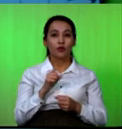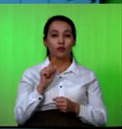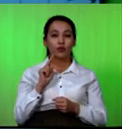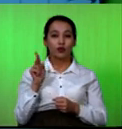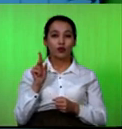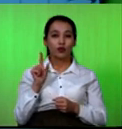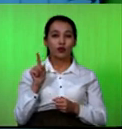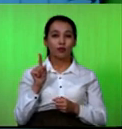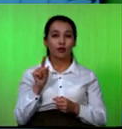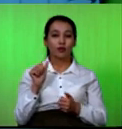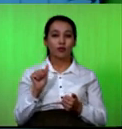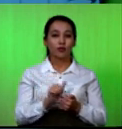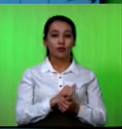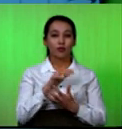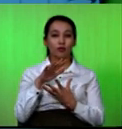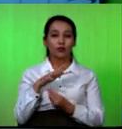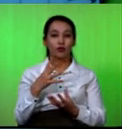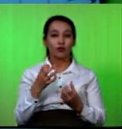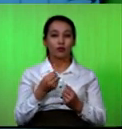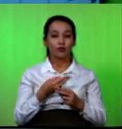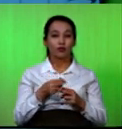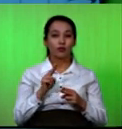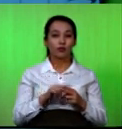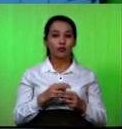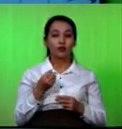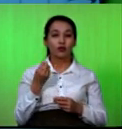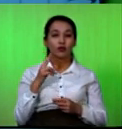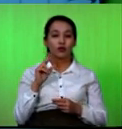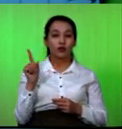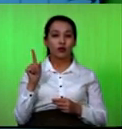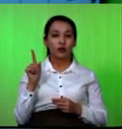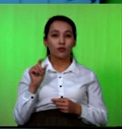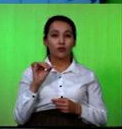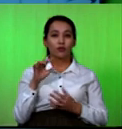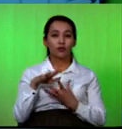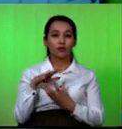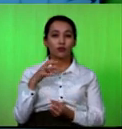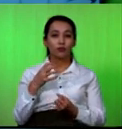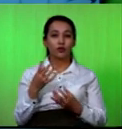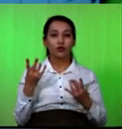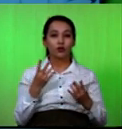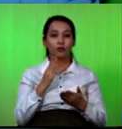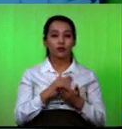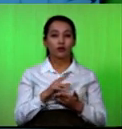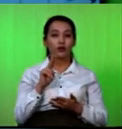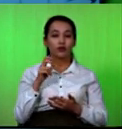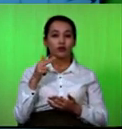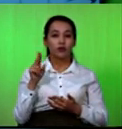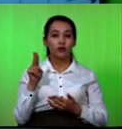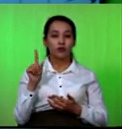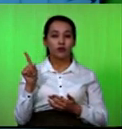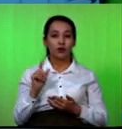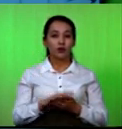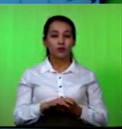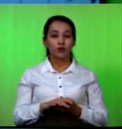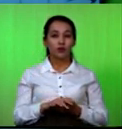olish uchun necha kilogram uzum kerak bo'ladi? 200 kilogram uzumdan